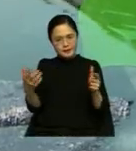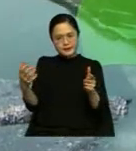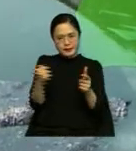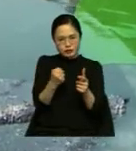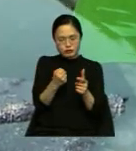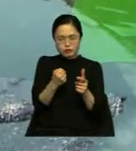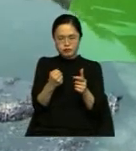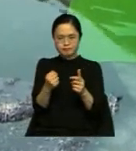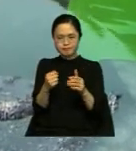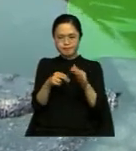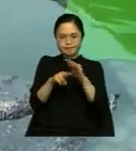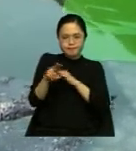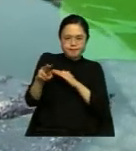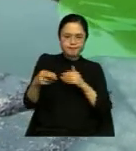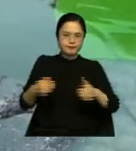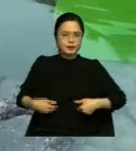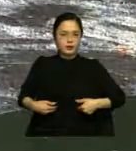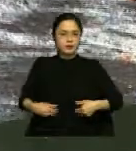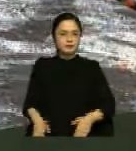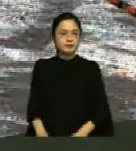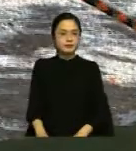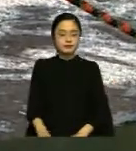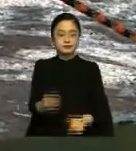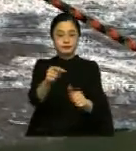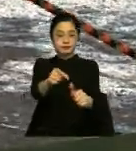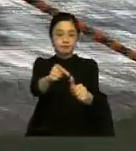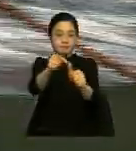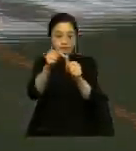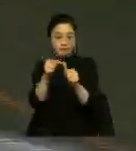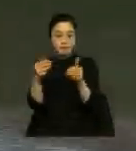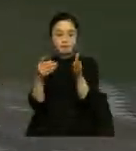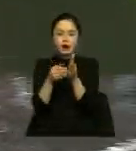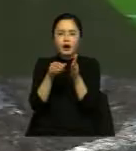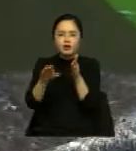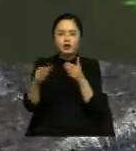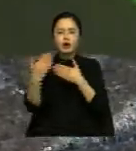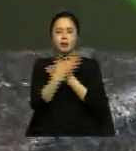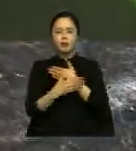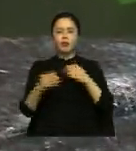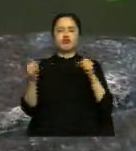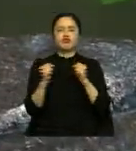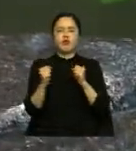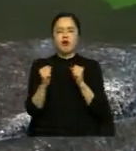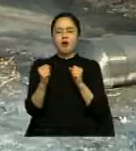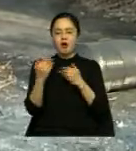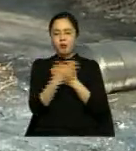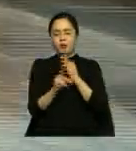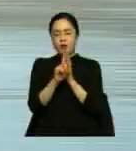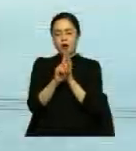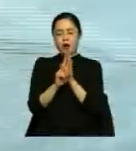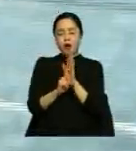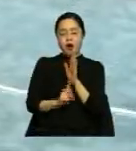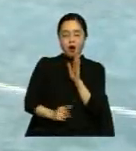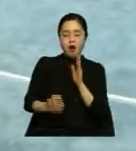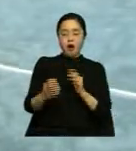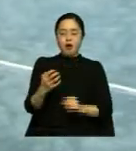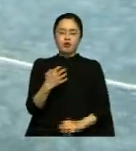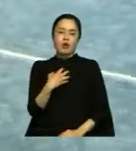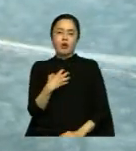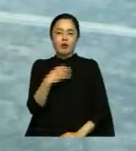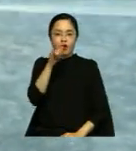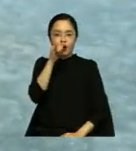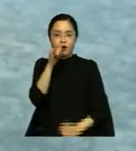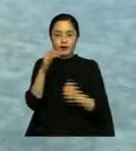되겠습니다. 소방 관계자는 구조된 후에는 자칫 저체온증으로 위험에 빠질 수 있다며 몸을 따뜻하게 감싸는 게